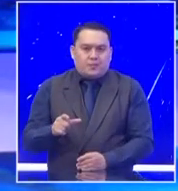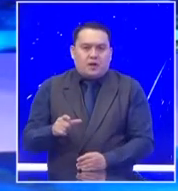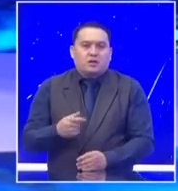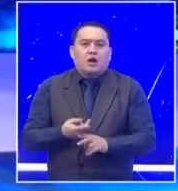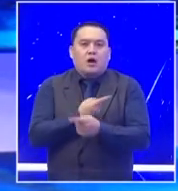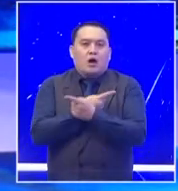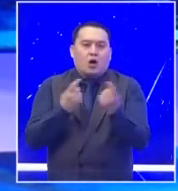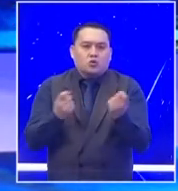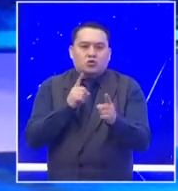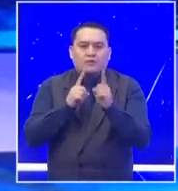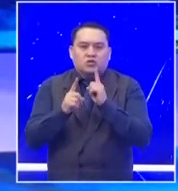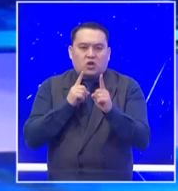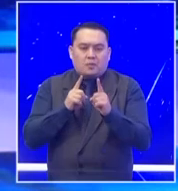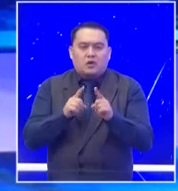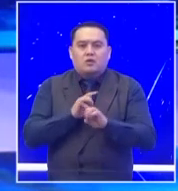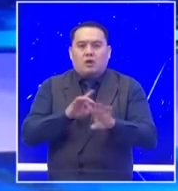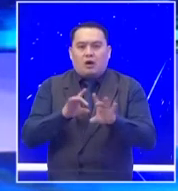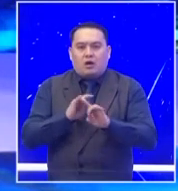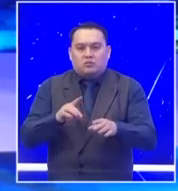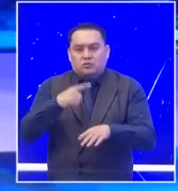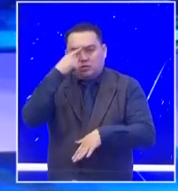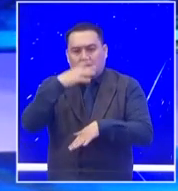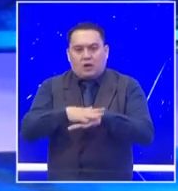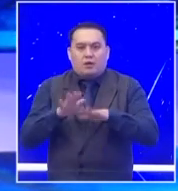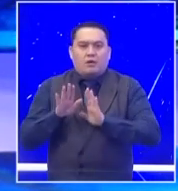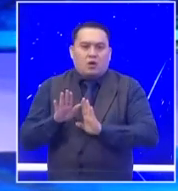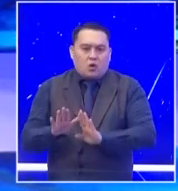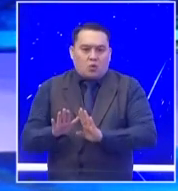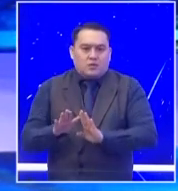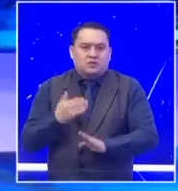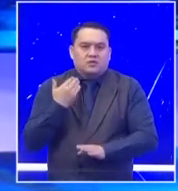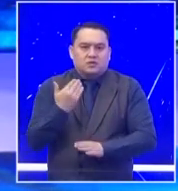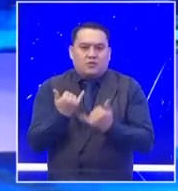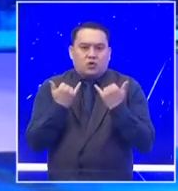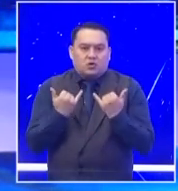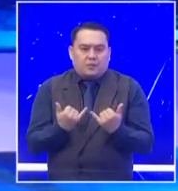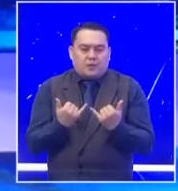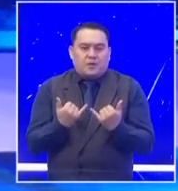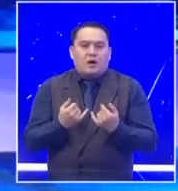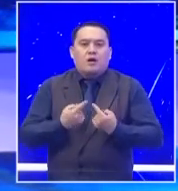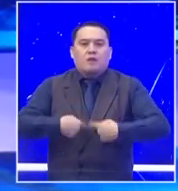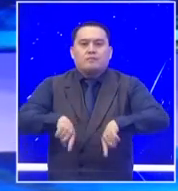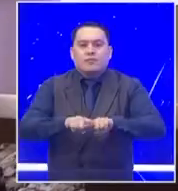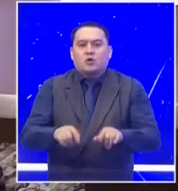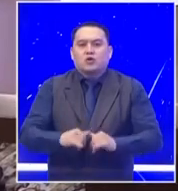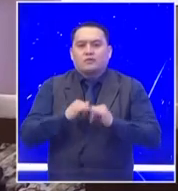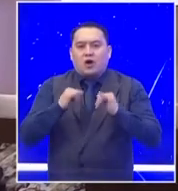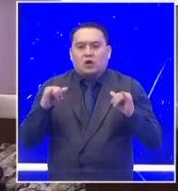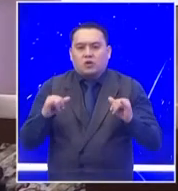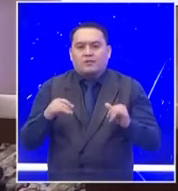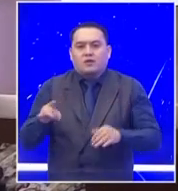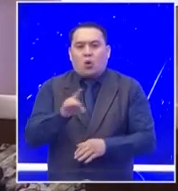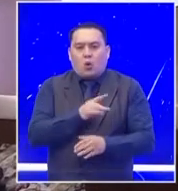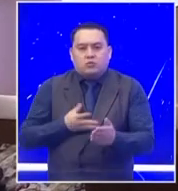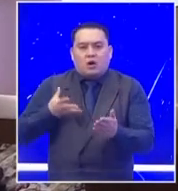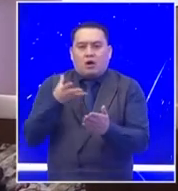Такие данные озвучены на совещании под председательством заместителя акима области Батыржана Байжуманова. На сегодня в медорганизациях региона